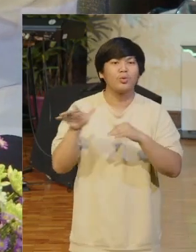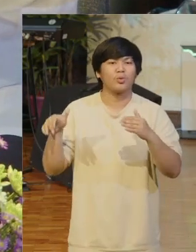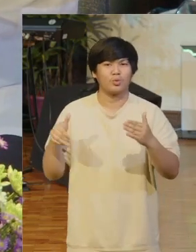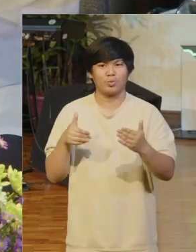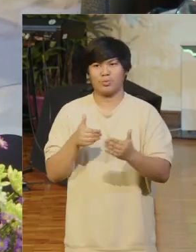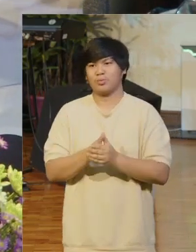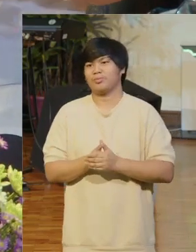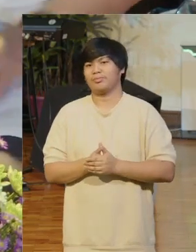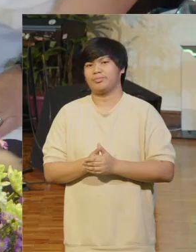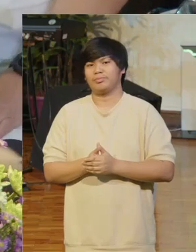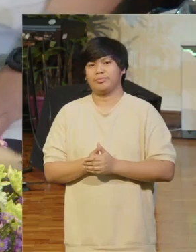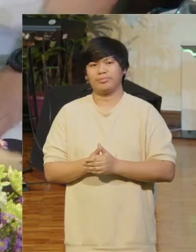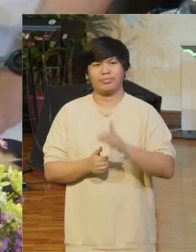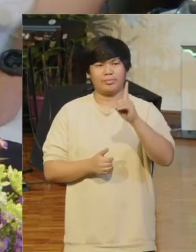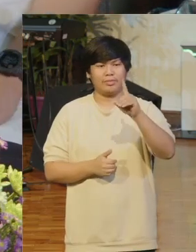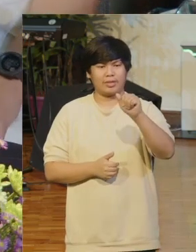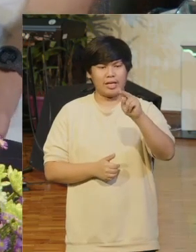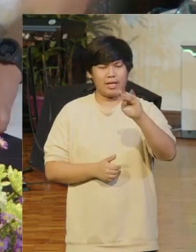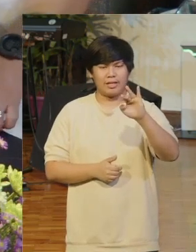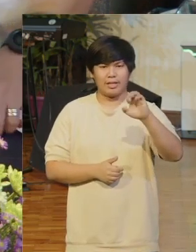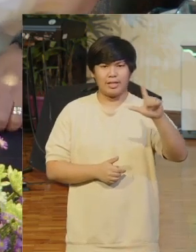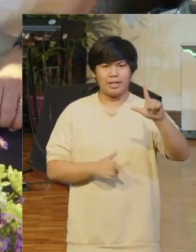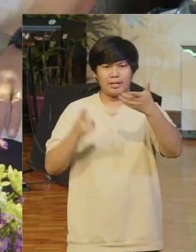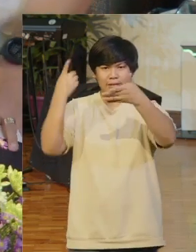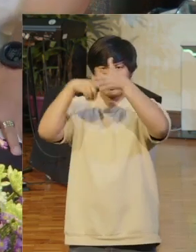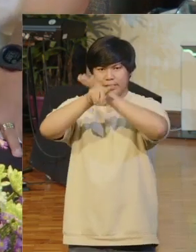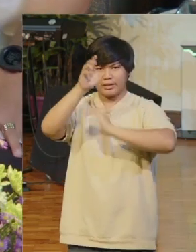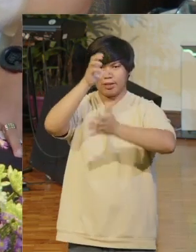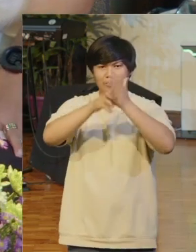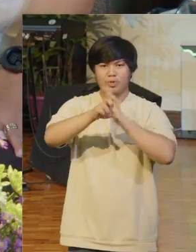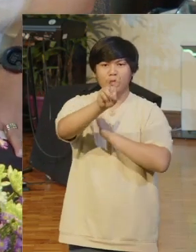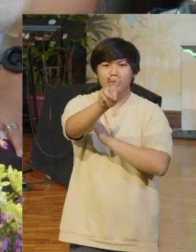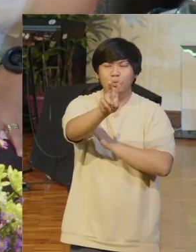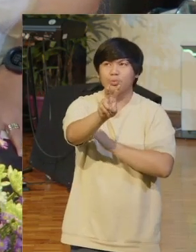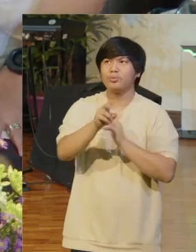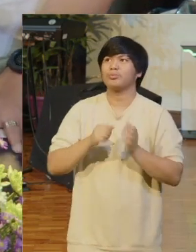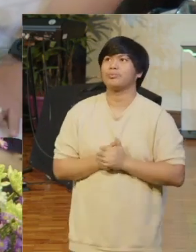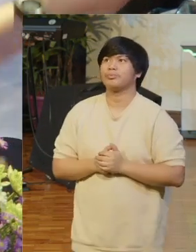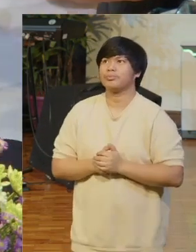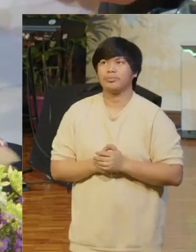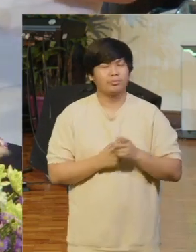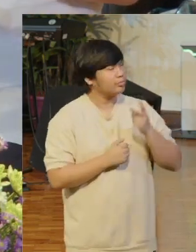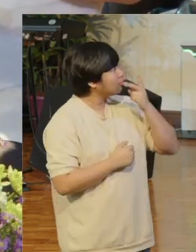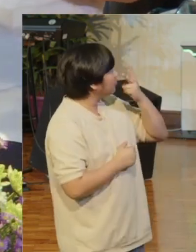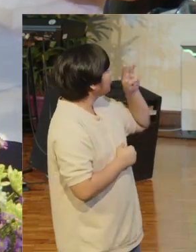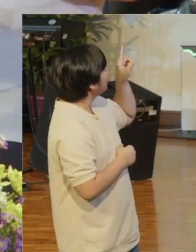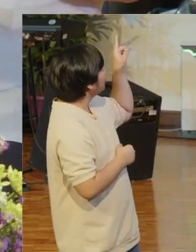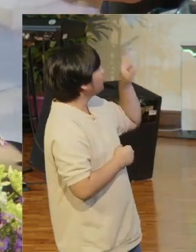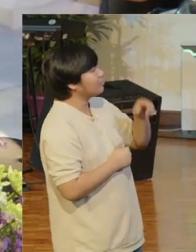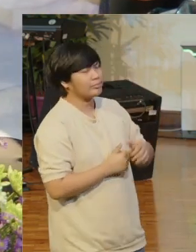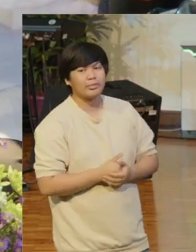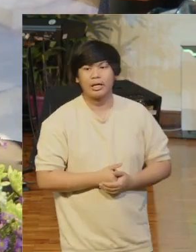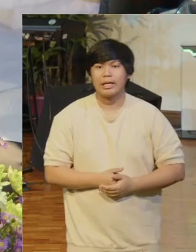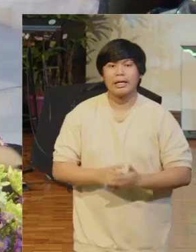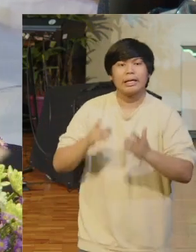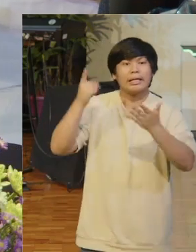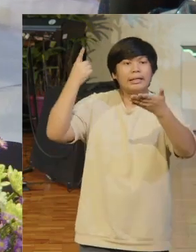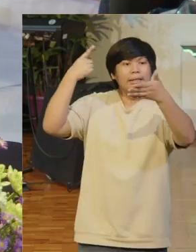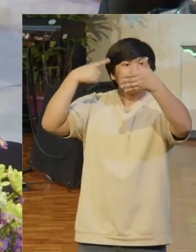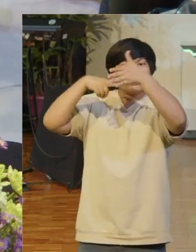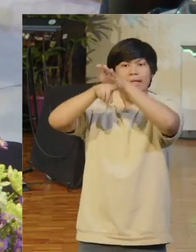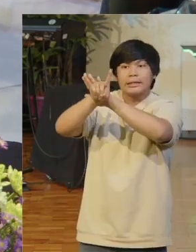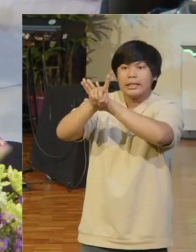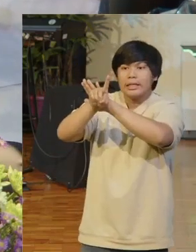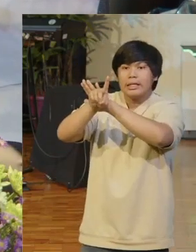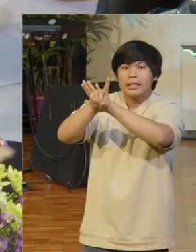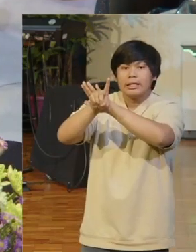Daniel chapter 2, verse 21. Si Daniel naging